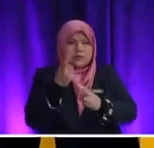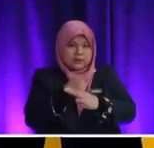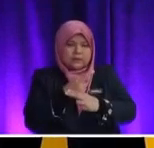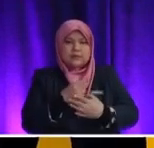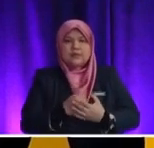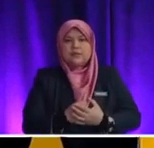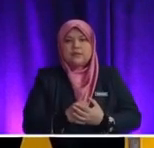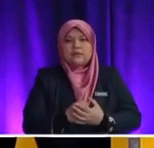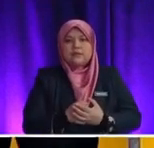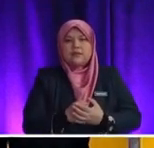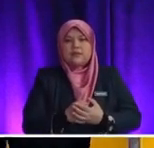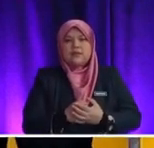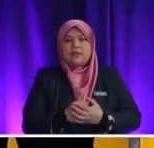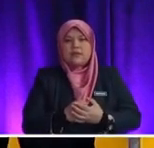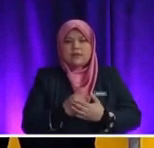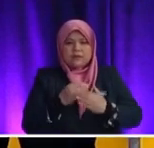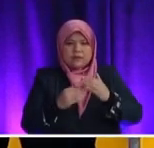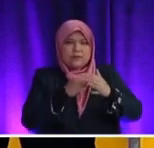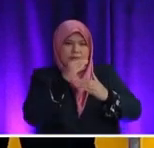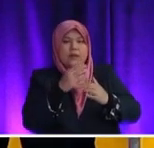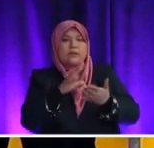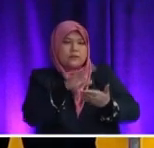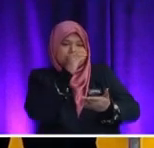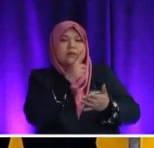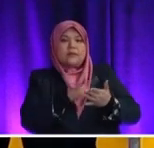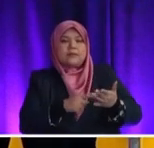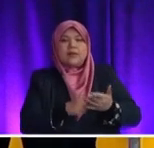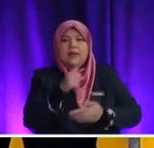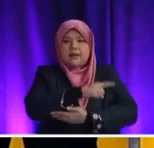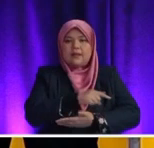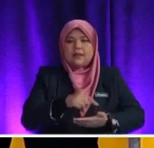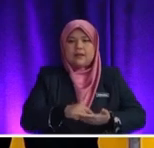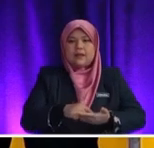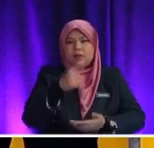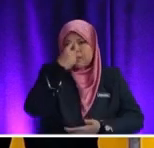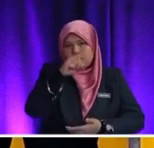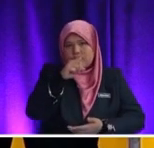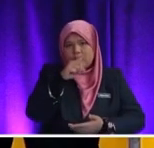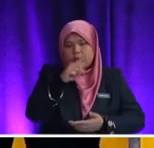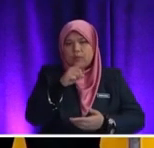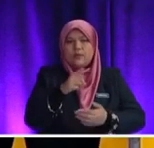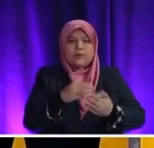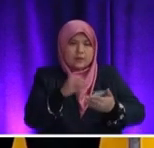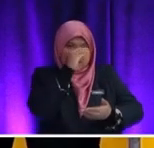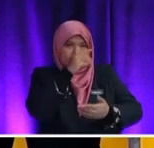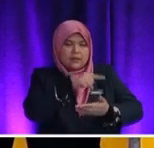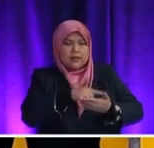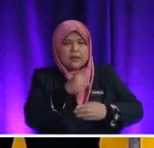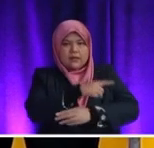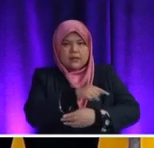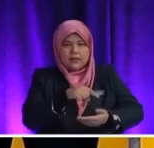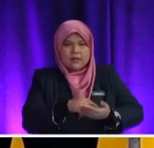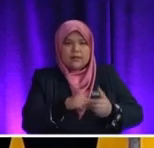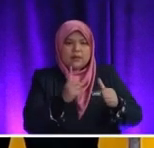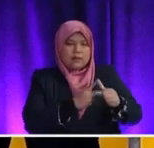kita lihat kepada standart pembelajaran terlebih dahulu baik hyuk-soo untuk permata standart pembelajaran yang pertama yaitu kita